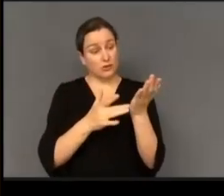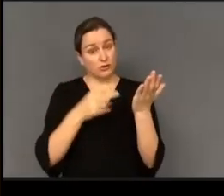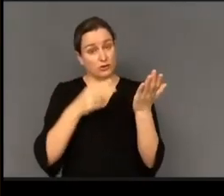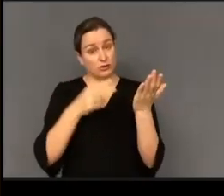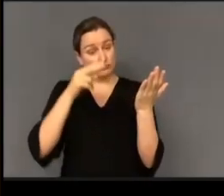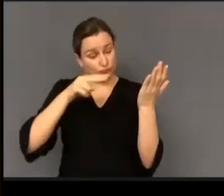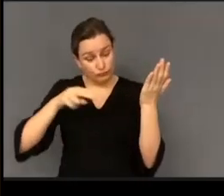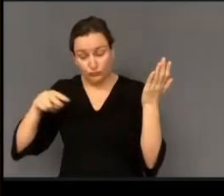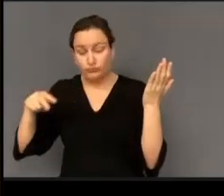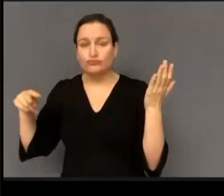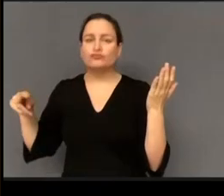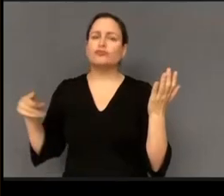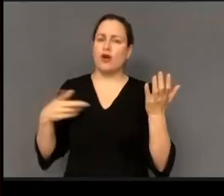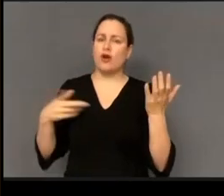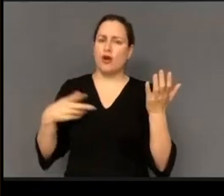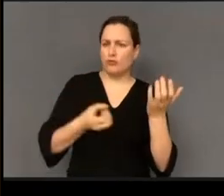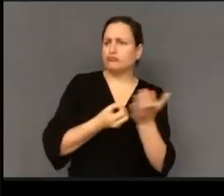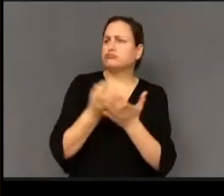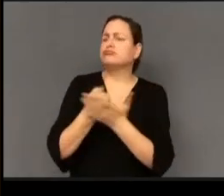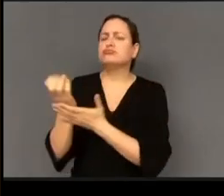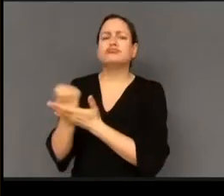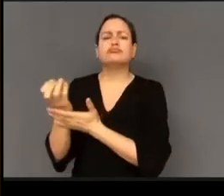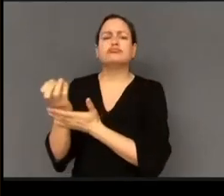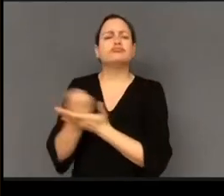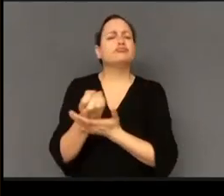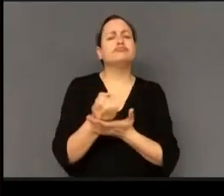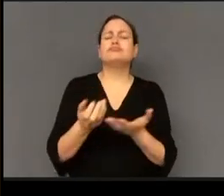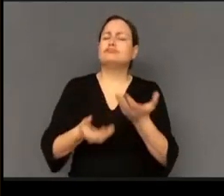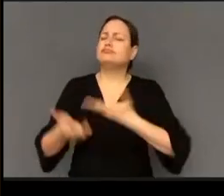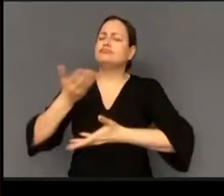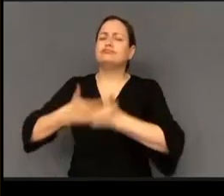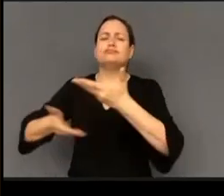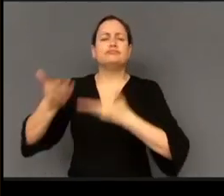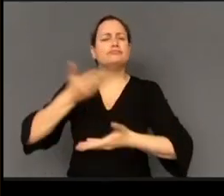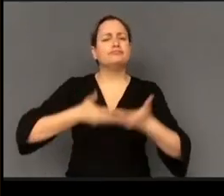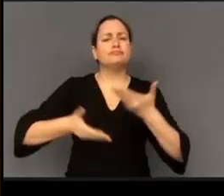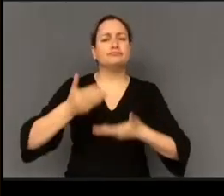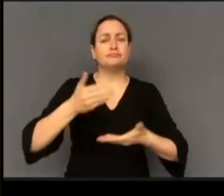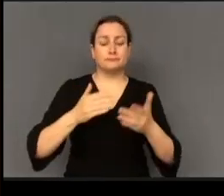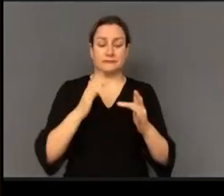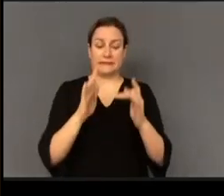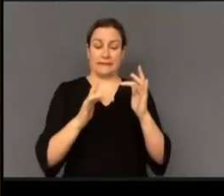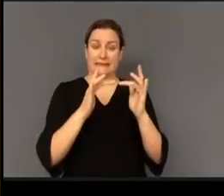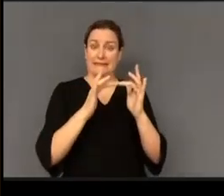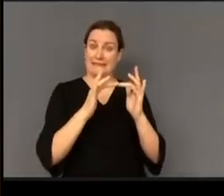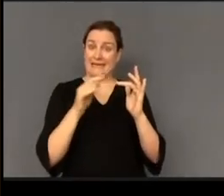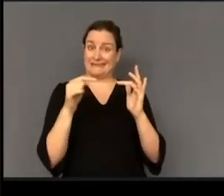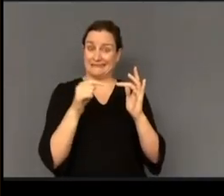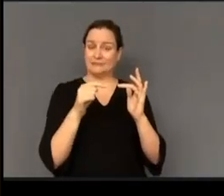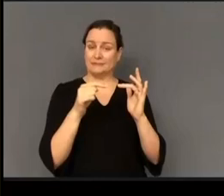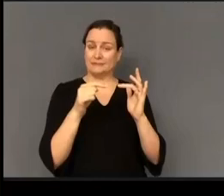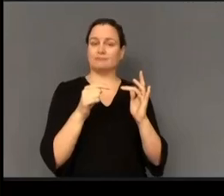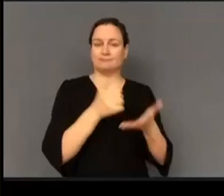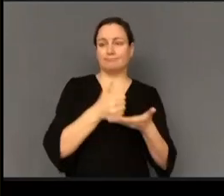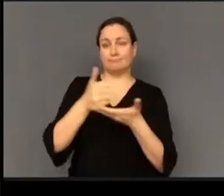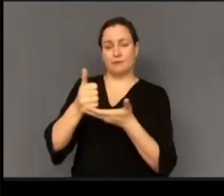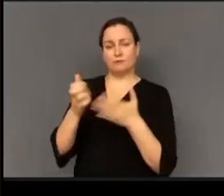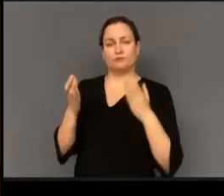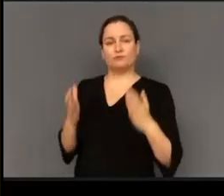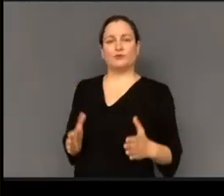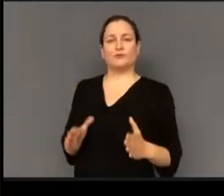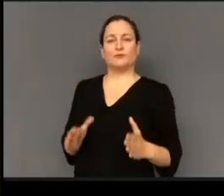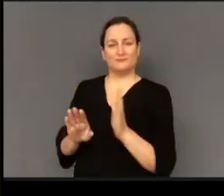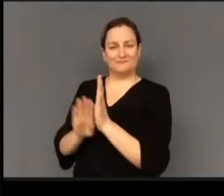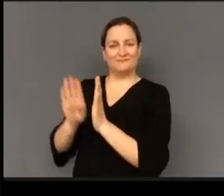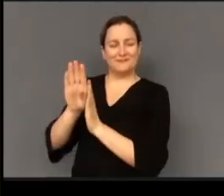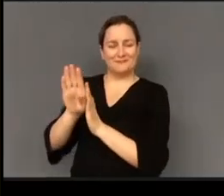総合運用運用可能安全かつ信頼できるインターネットを維持する